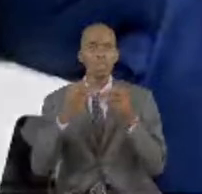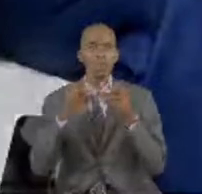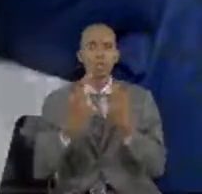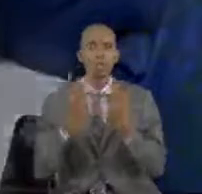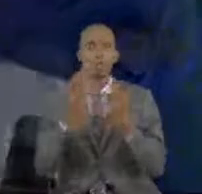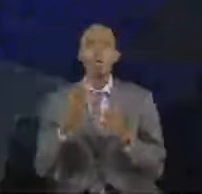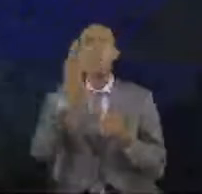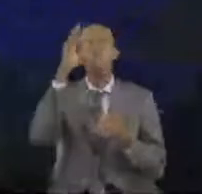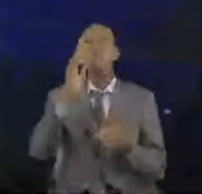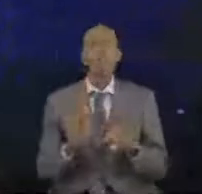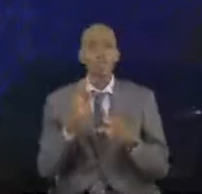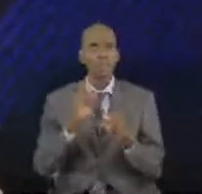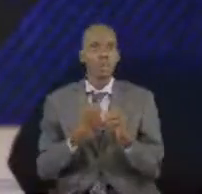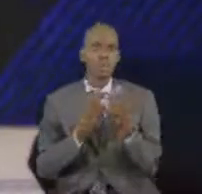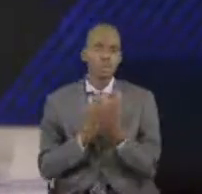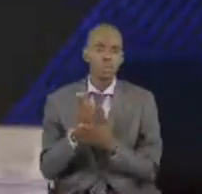vérité,